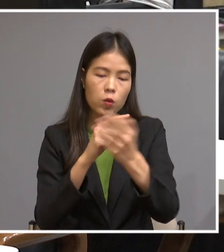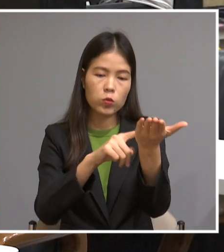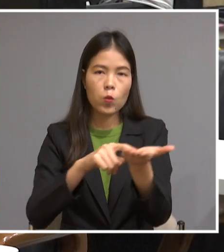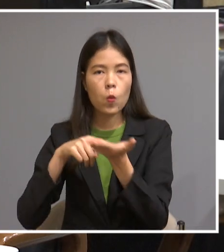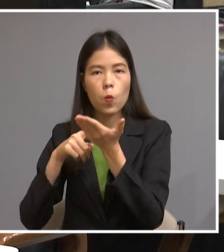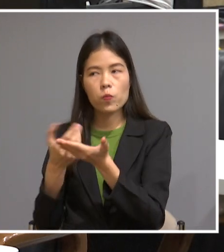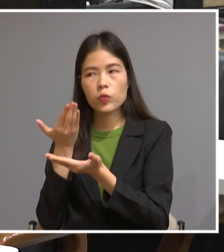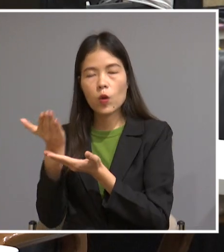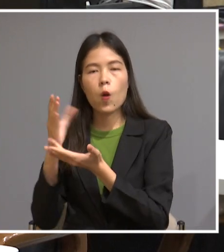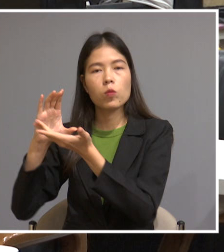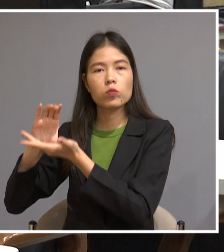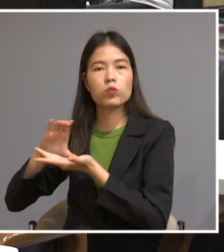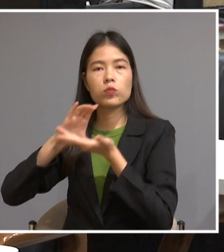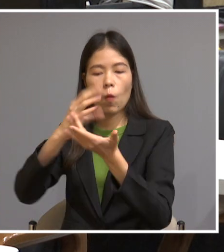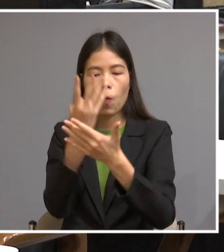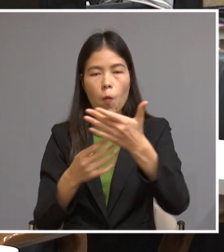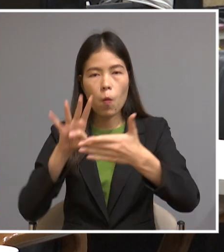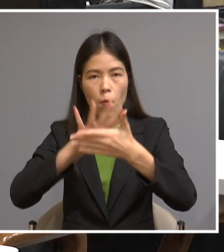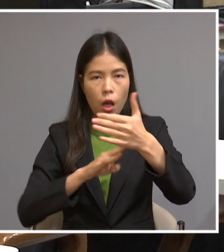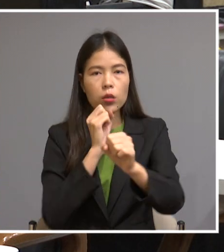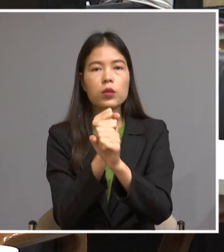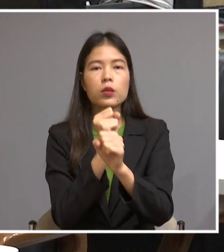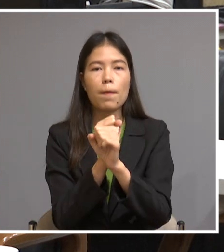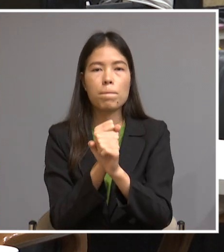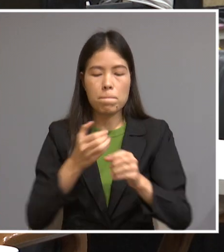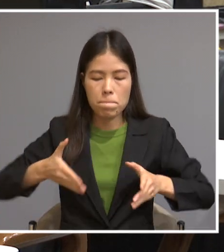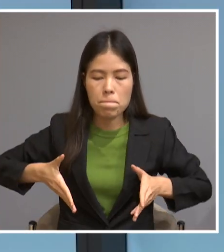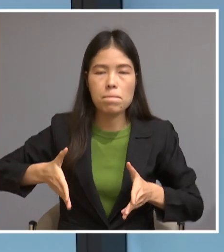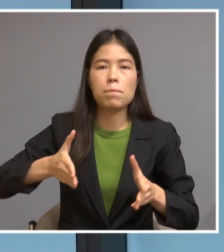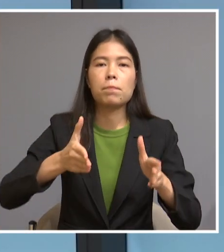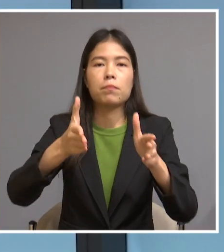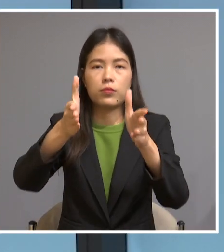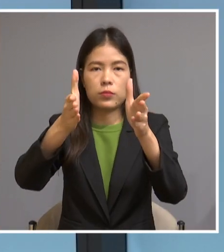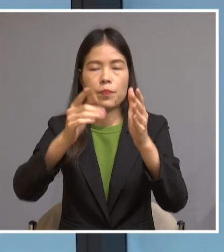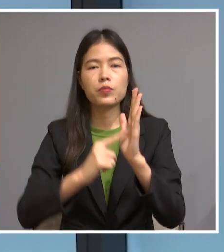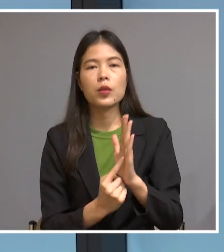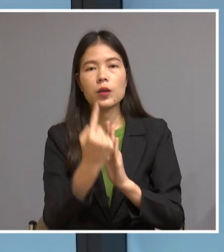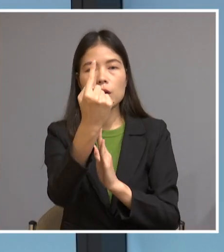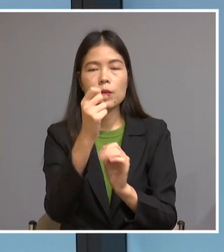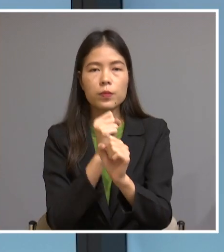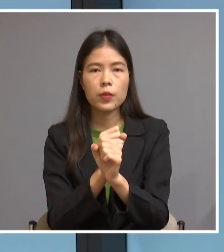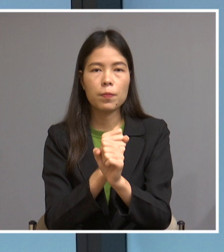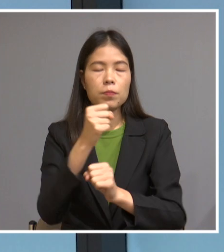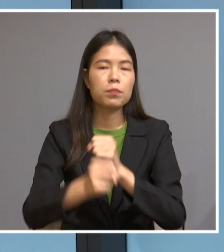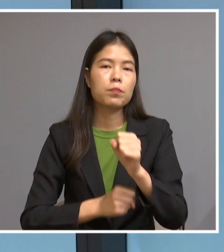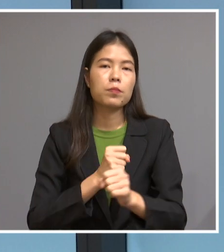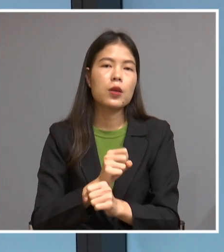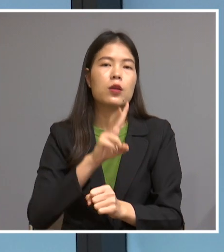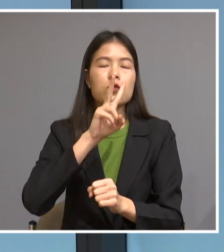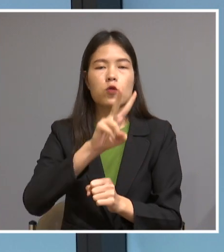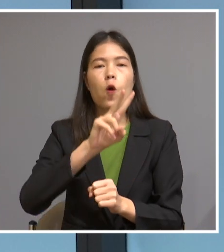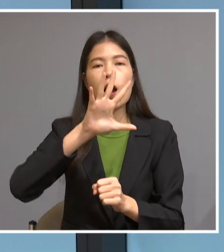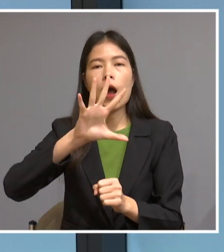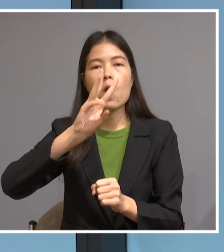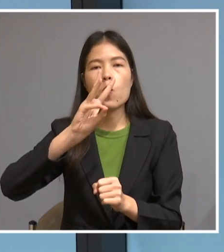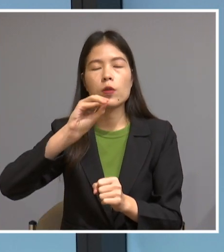งบประมาณก่อสรางตามแนพัวนาทางหลงต่อไปเราก็คาดว่าน่จะเริ่มก่อสร้างได้ใปี 2,569แล้วก